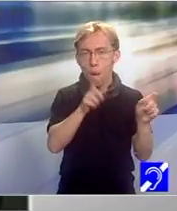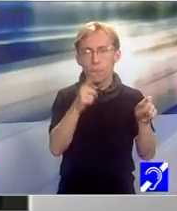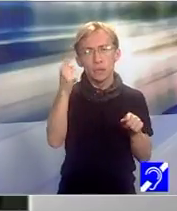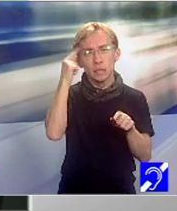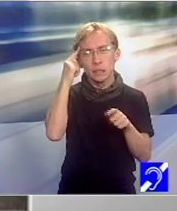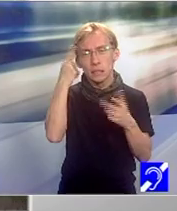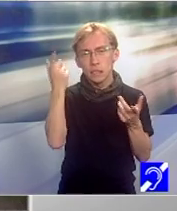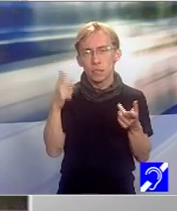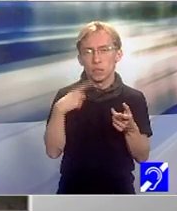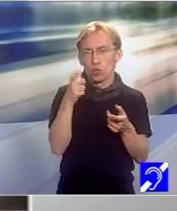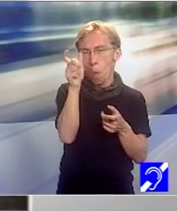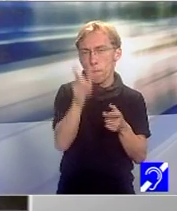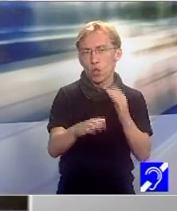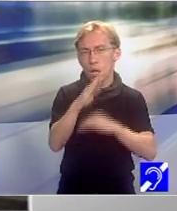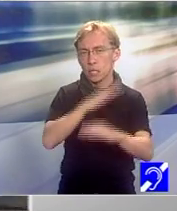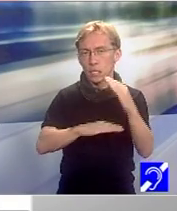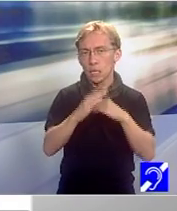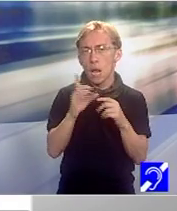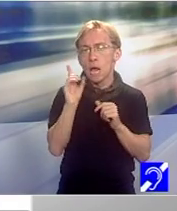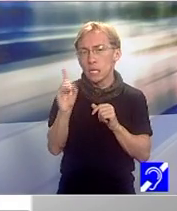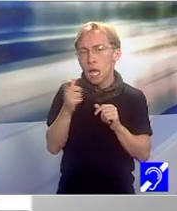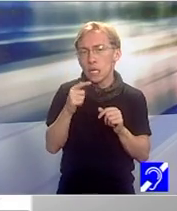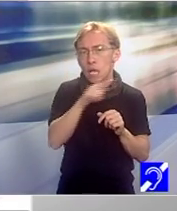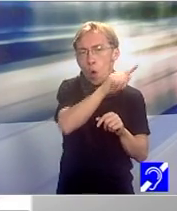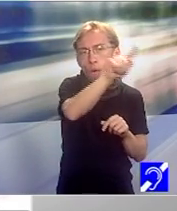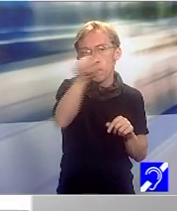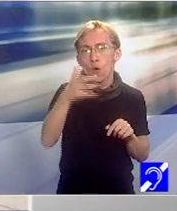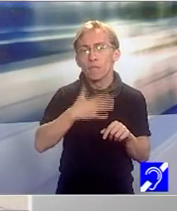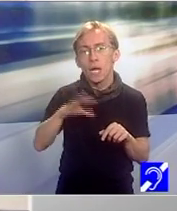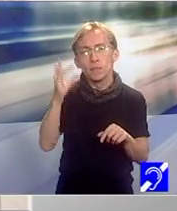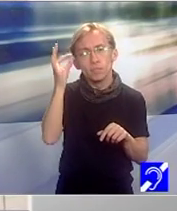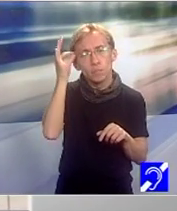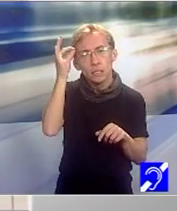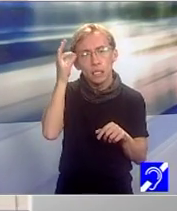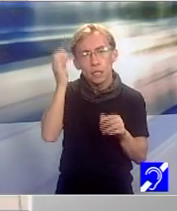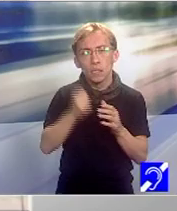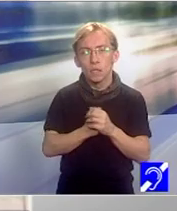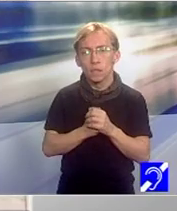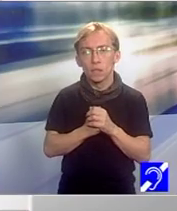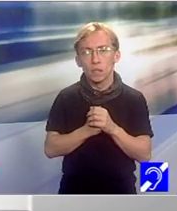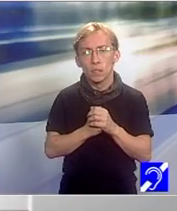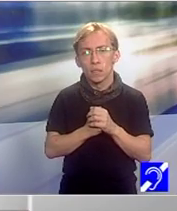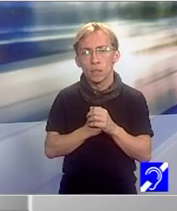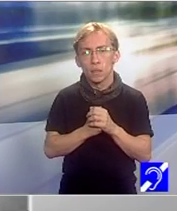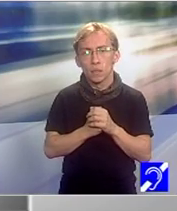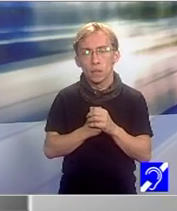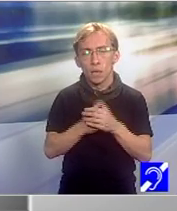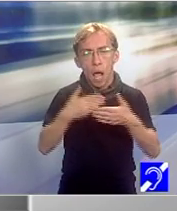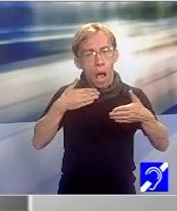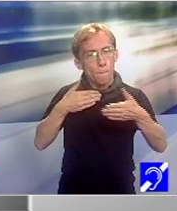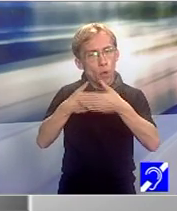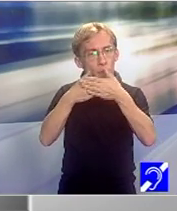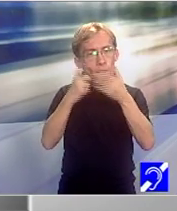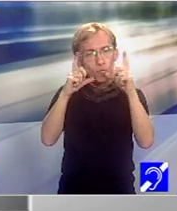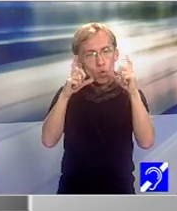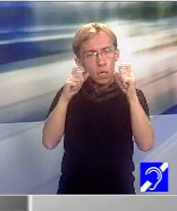faptul că sunt o persoană cu dizabilități. Eu vreau doar să vadă creativitatea mea, a spus Zulcarnain pentru Al Jazeera. Apropiații fotografului